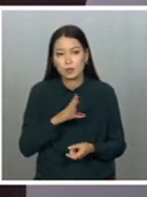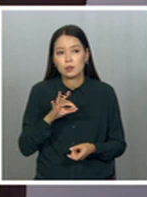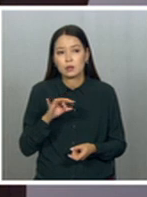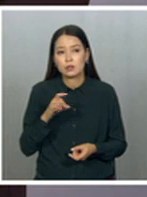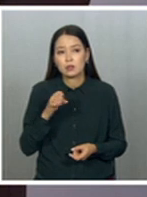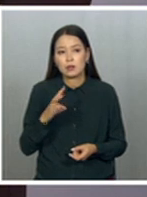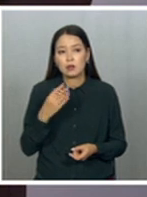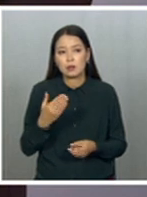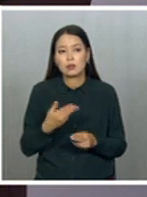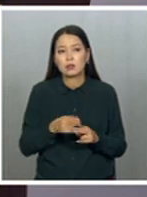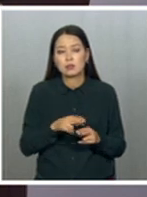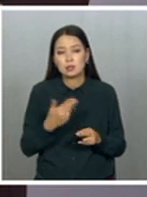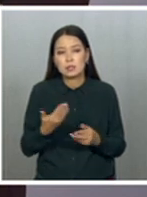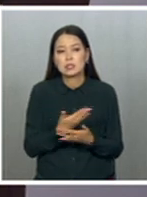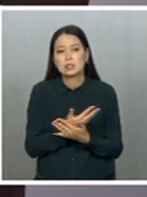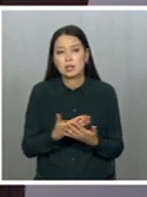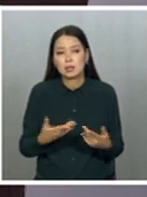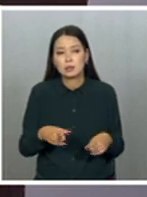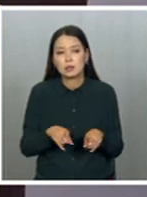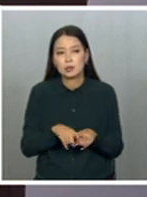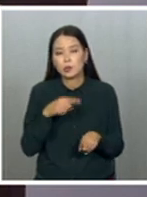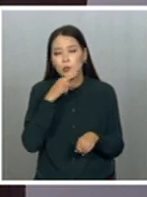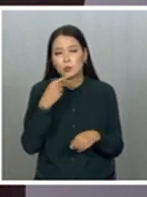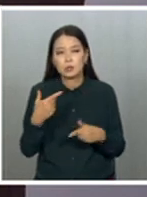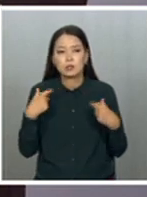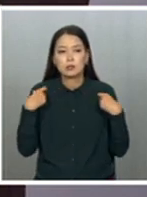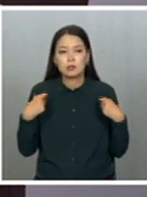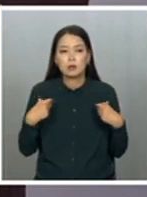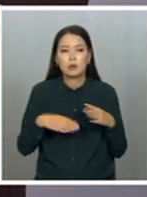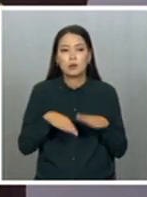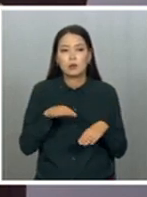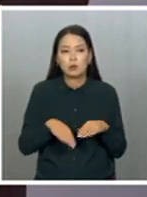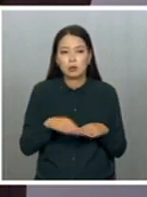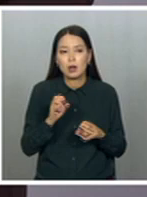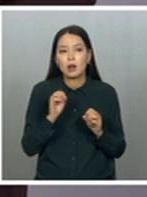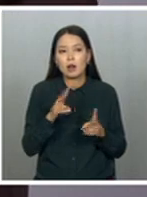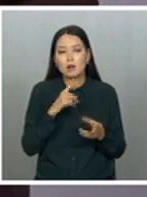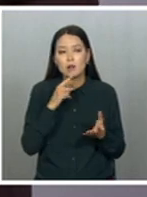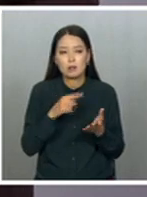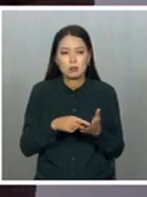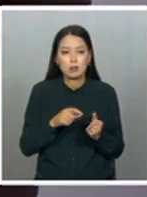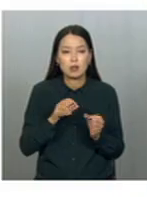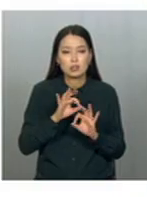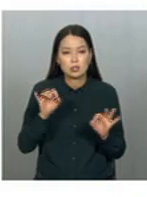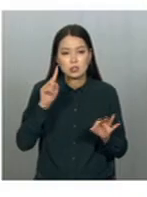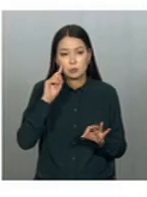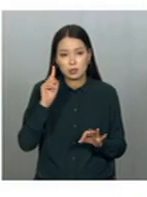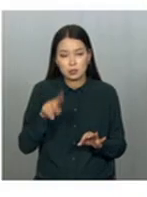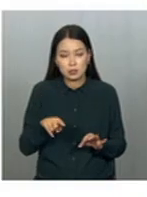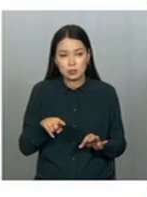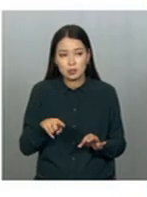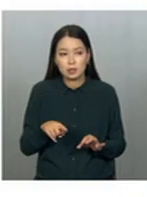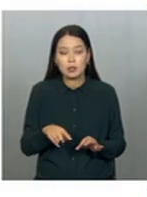деуі ол заттардың орыс офицерлерінің қолына қалай түскенін жақсы білетін.